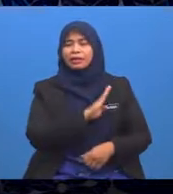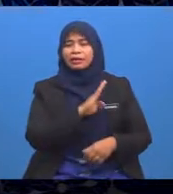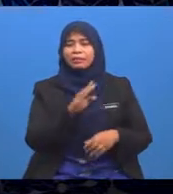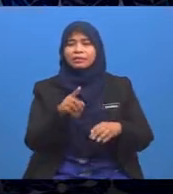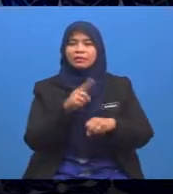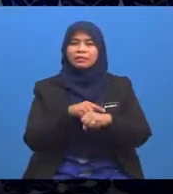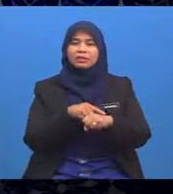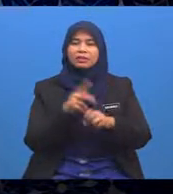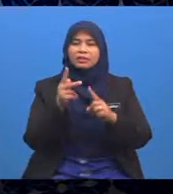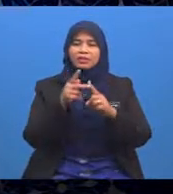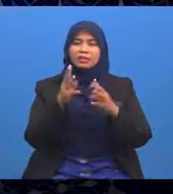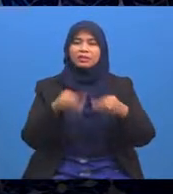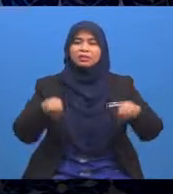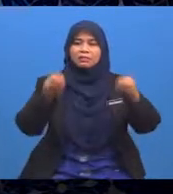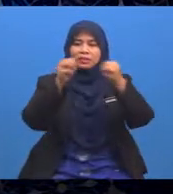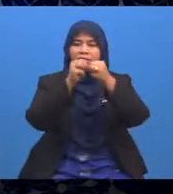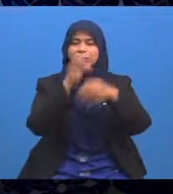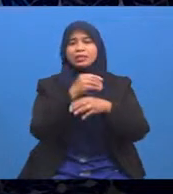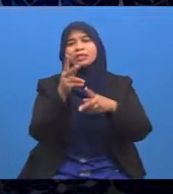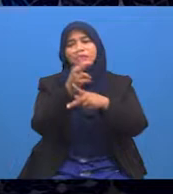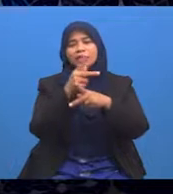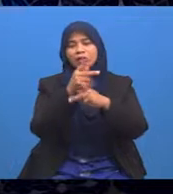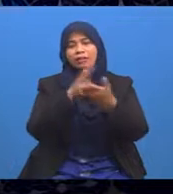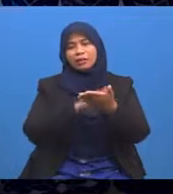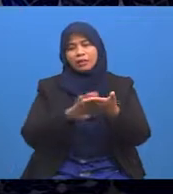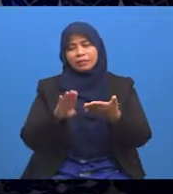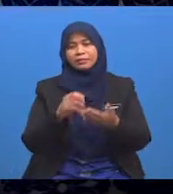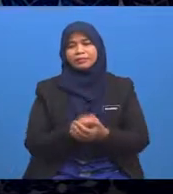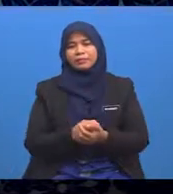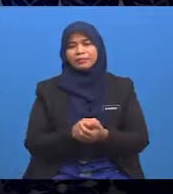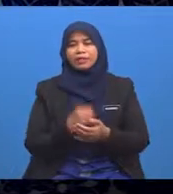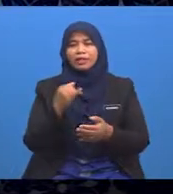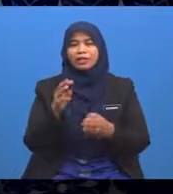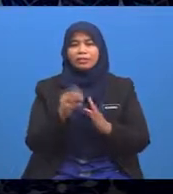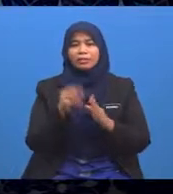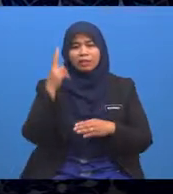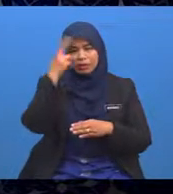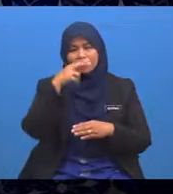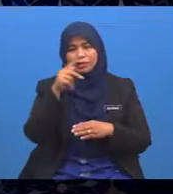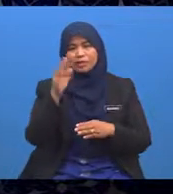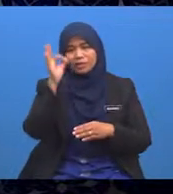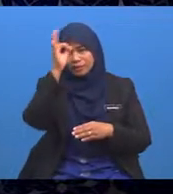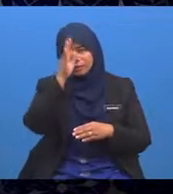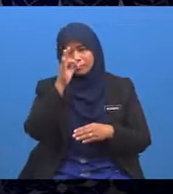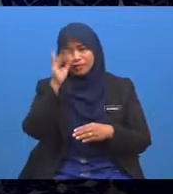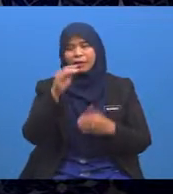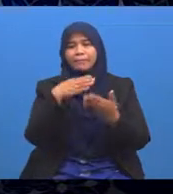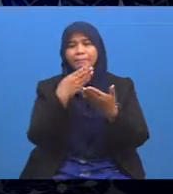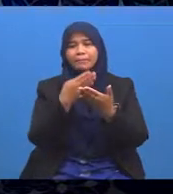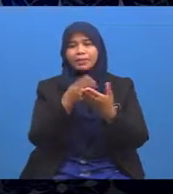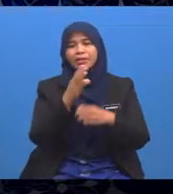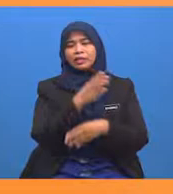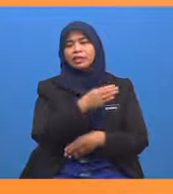ke masjid dan menjaga kebersihannya. Ia merupakan sifat terpuji dan beroleh